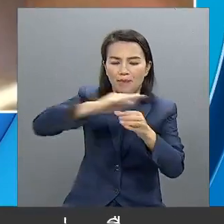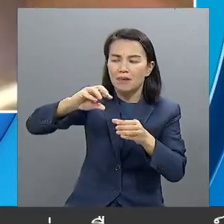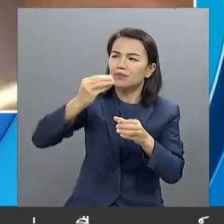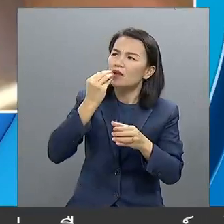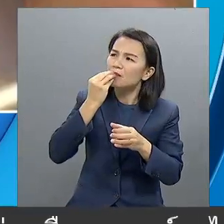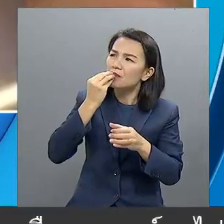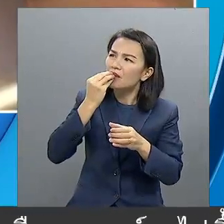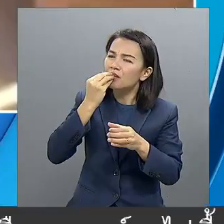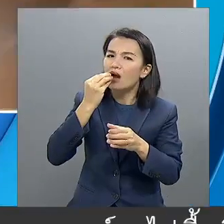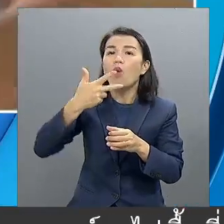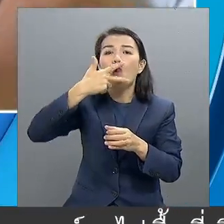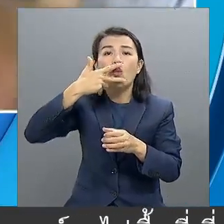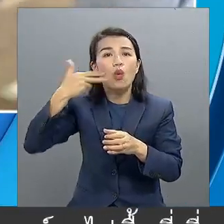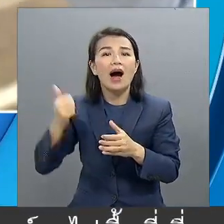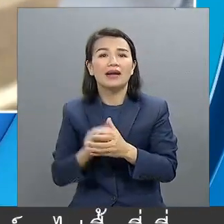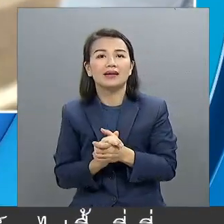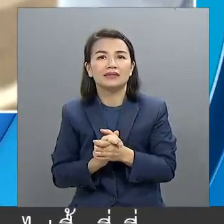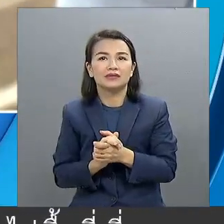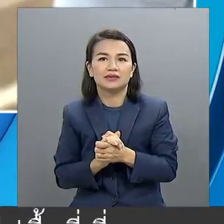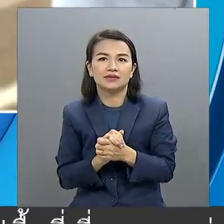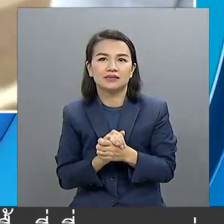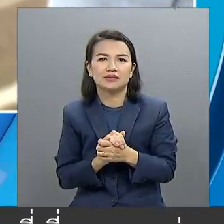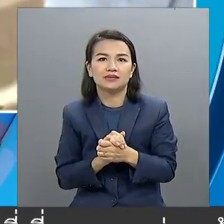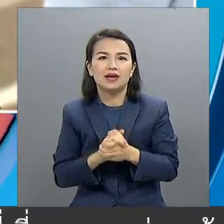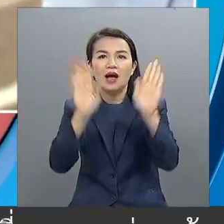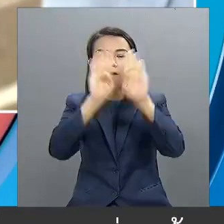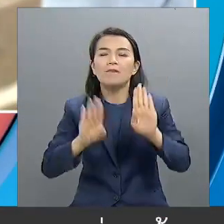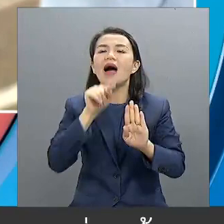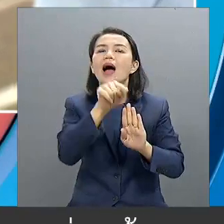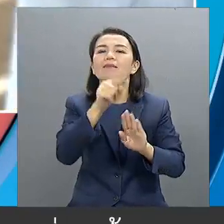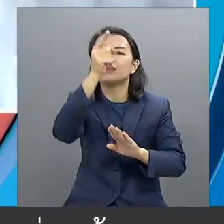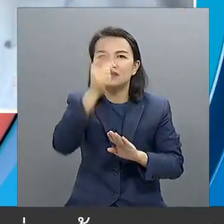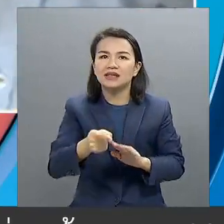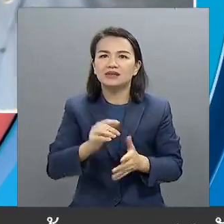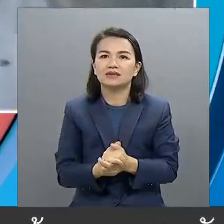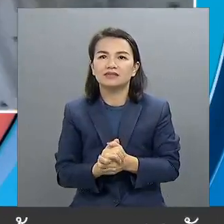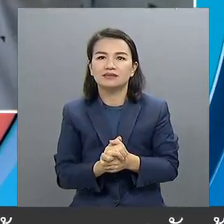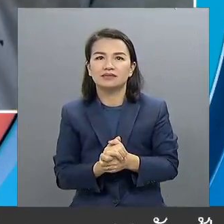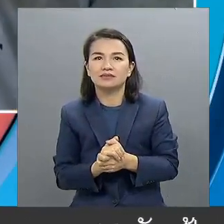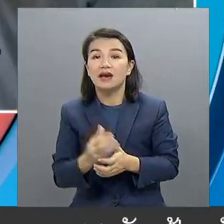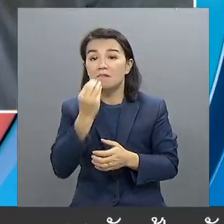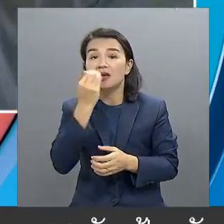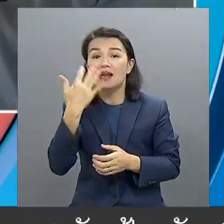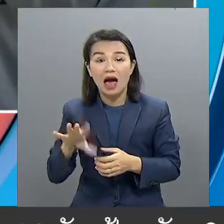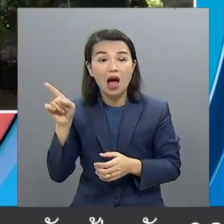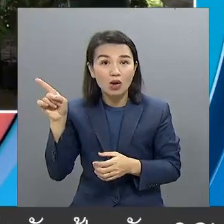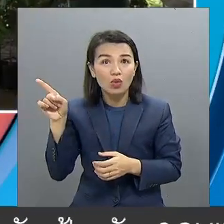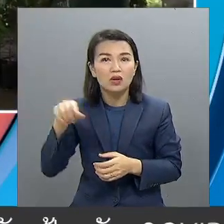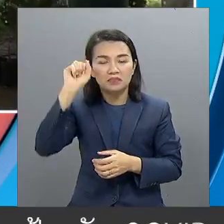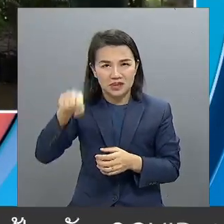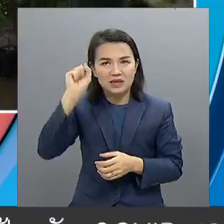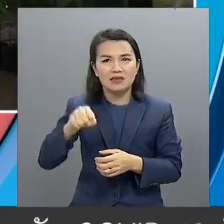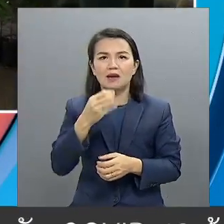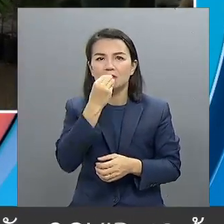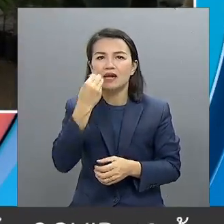ดเดียวค untจะหวานอันนั้นเป็มูสัคิงแแวาความกินแล้ดวยอ่ใช่ นี่คือสิ่งหนทมัธารว่าุรียนมสัคริ